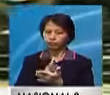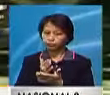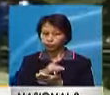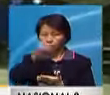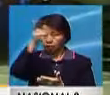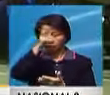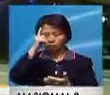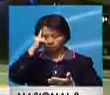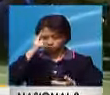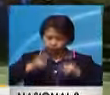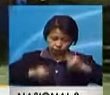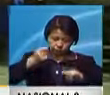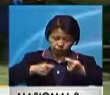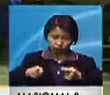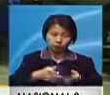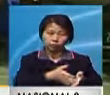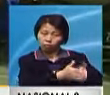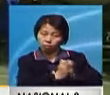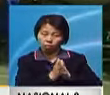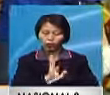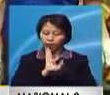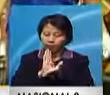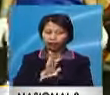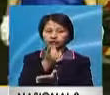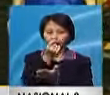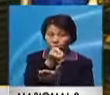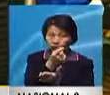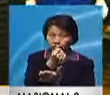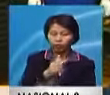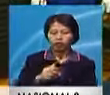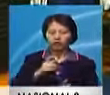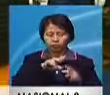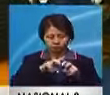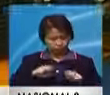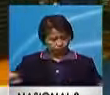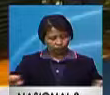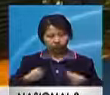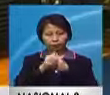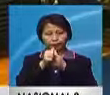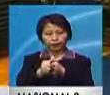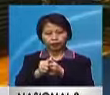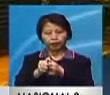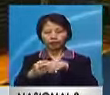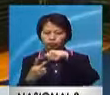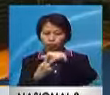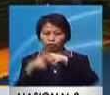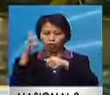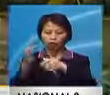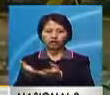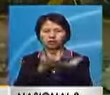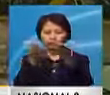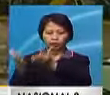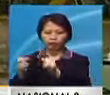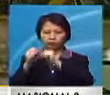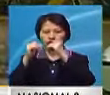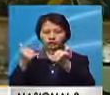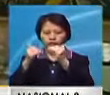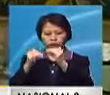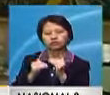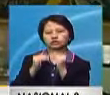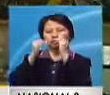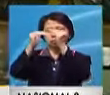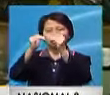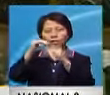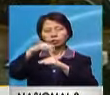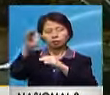kerajaan mempertimbangkan permohonan bagi bantuan kewangan, barisan kepimpinan baru Proton akan membawa syarikat itu ke tahap